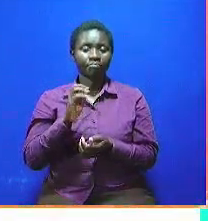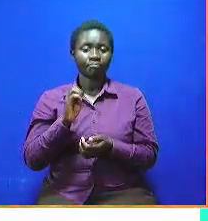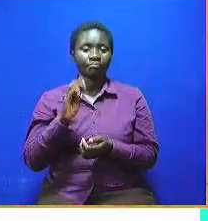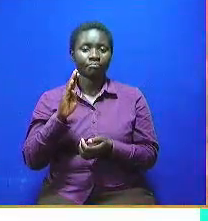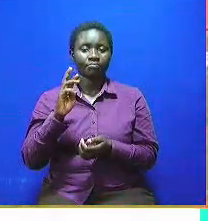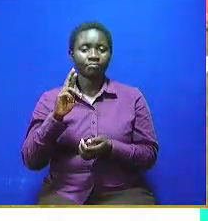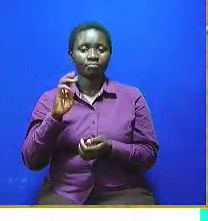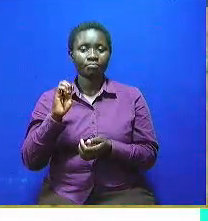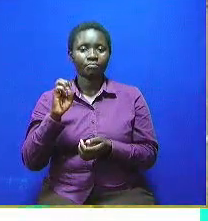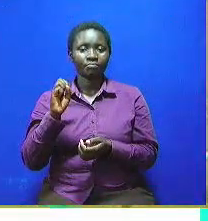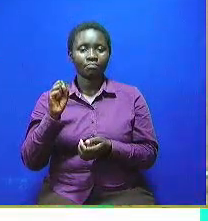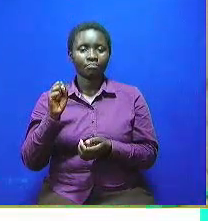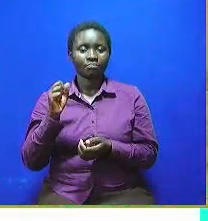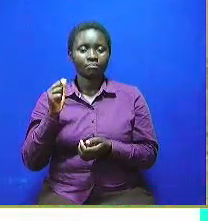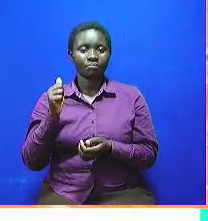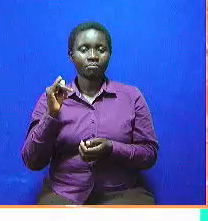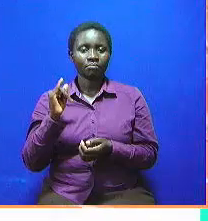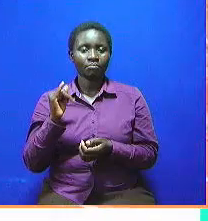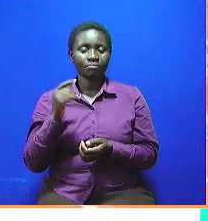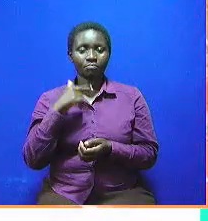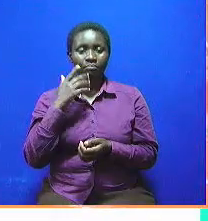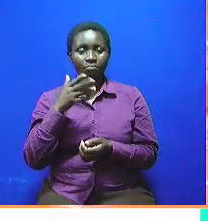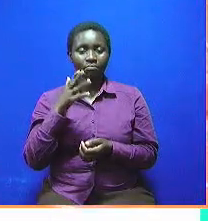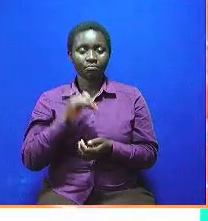kukora vya sana ase chimbero